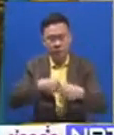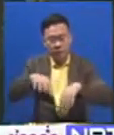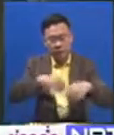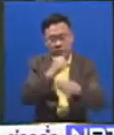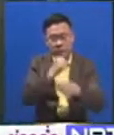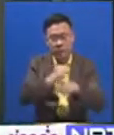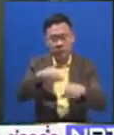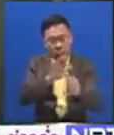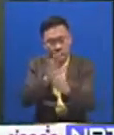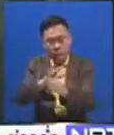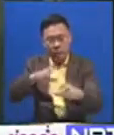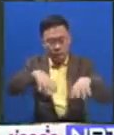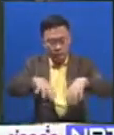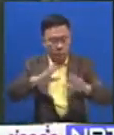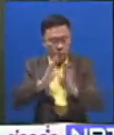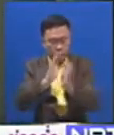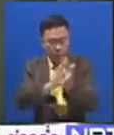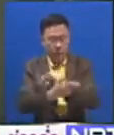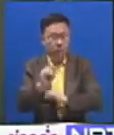ส่วนจัดแสดงดังกล่าว